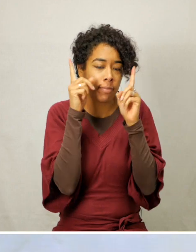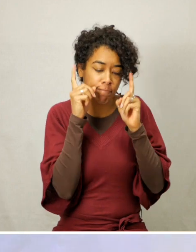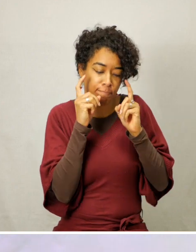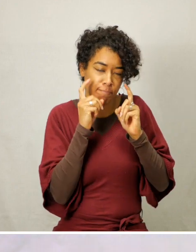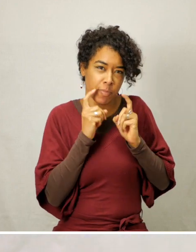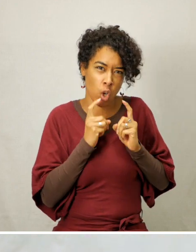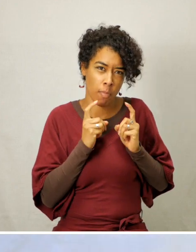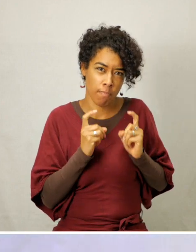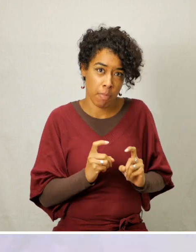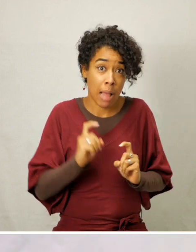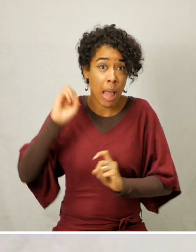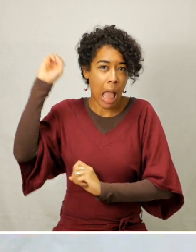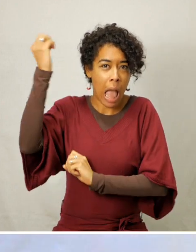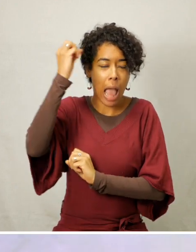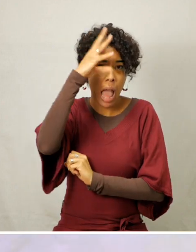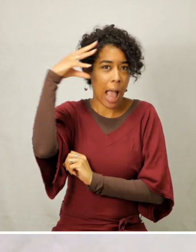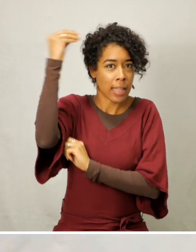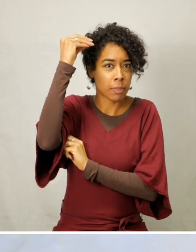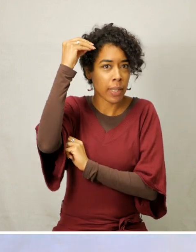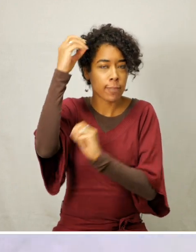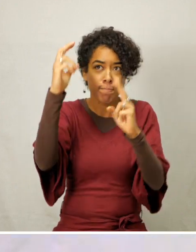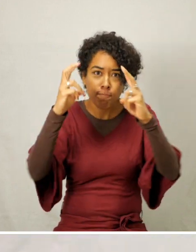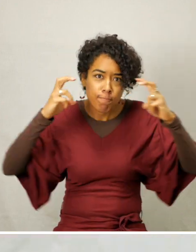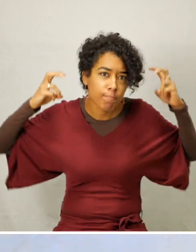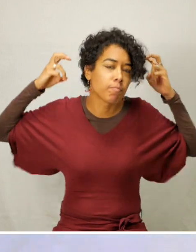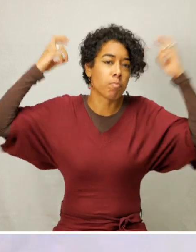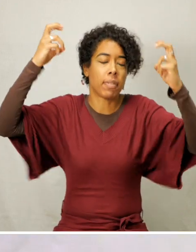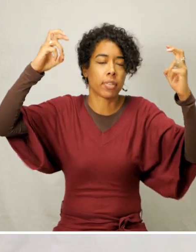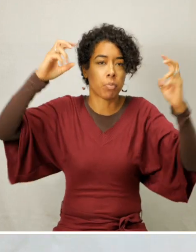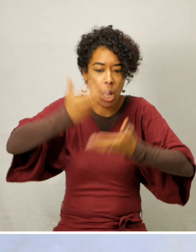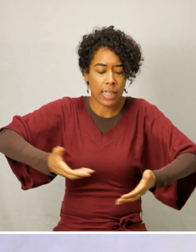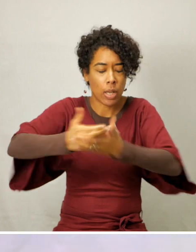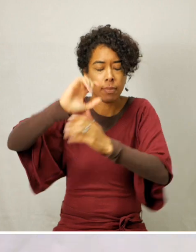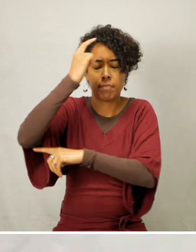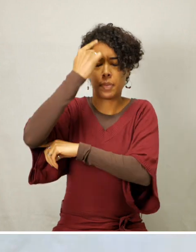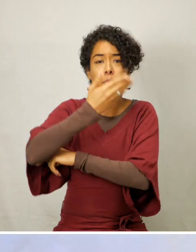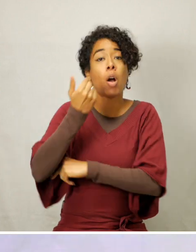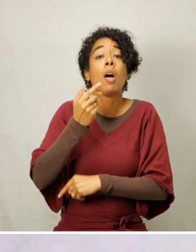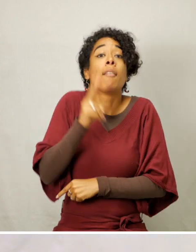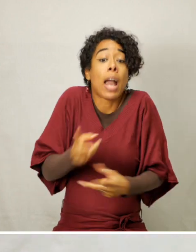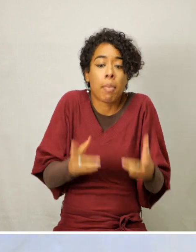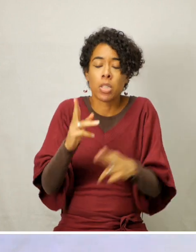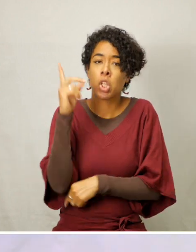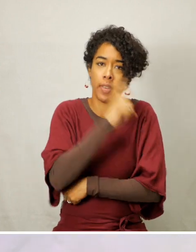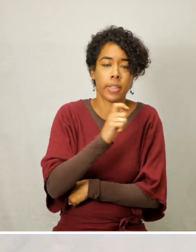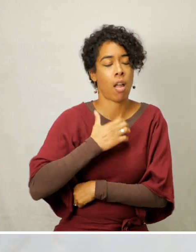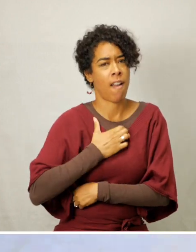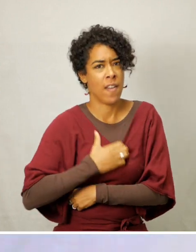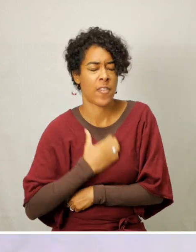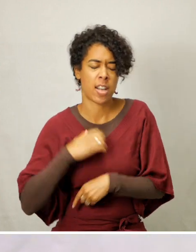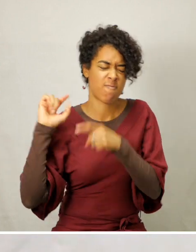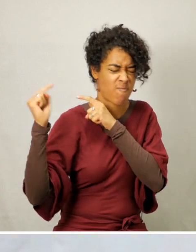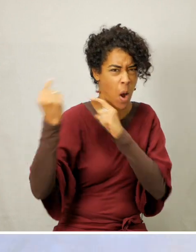va prendre le dessus sur notre compréhension de ce qui se passe. C'est-à-dire que dans ces temps-là, c'est difficile parce que tu as faim, parce qu'il y a un combat